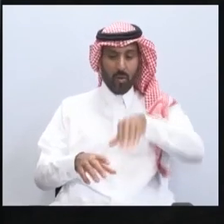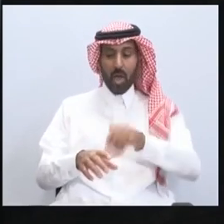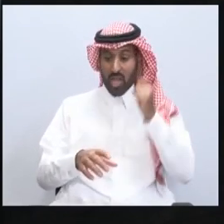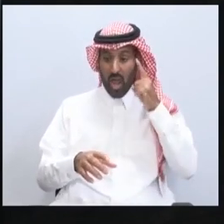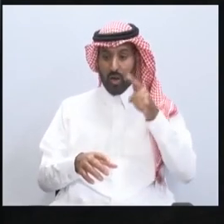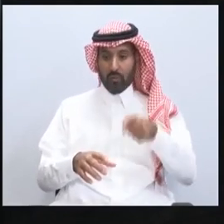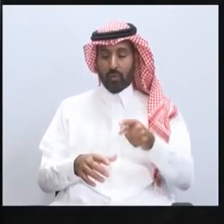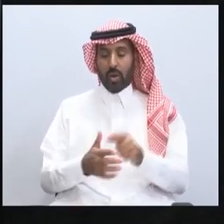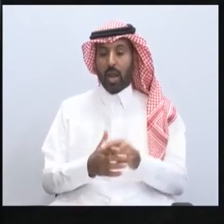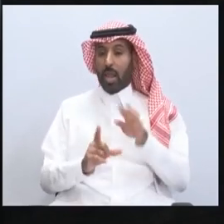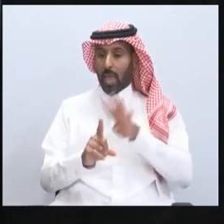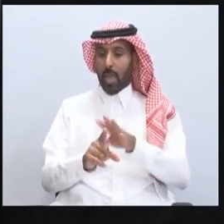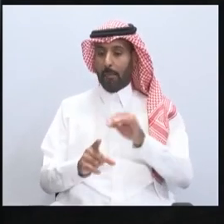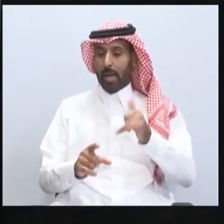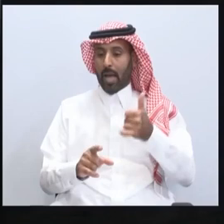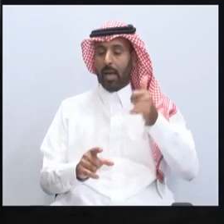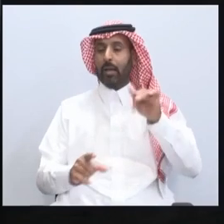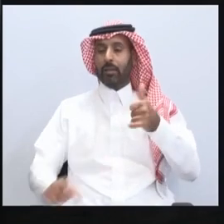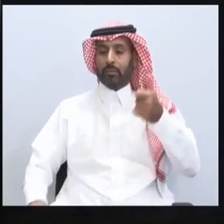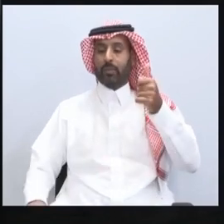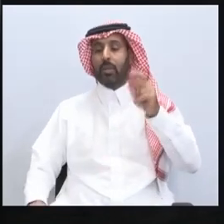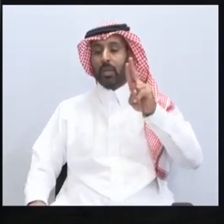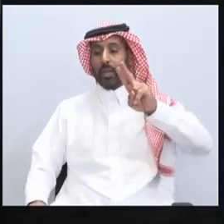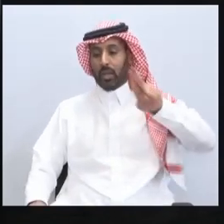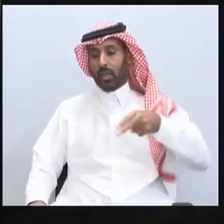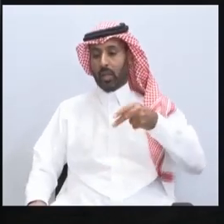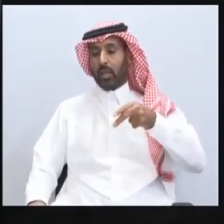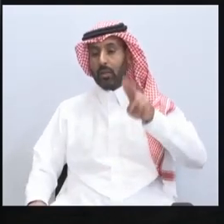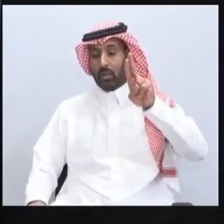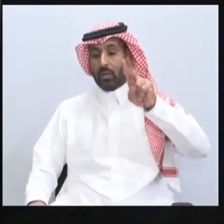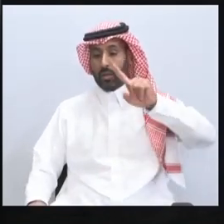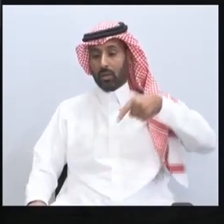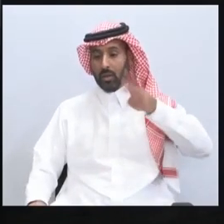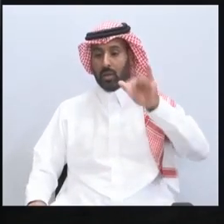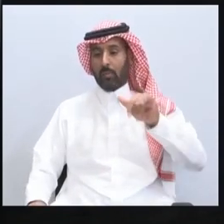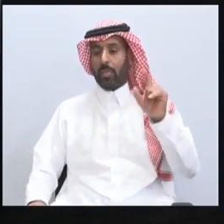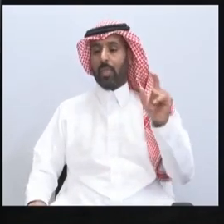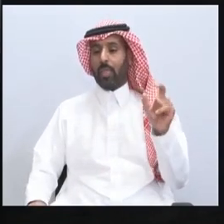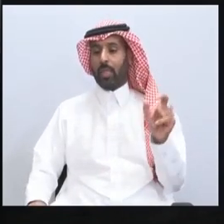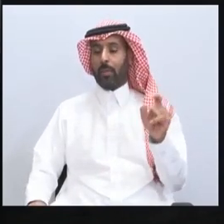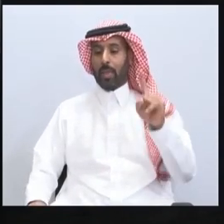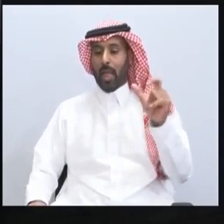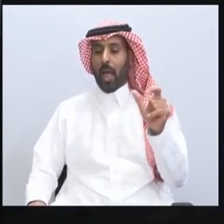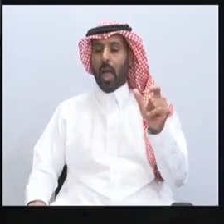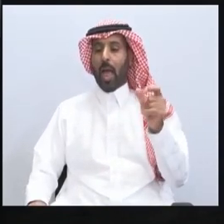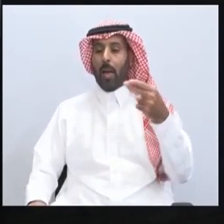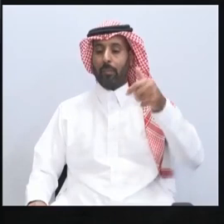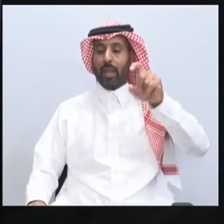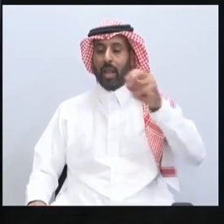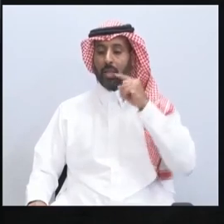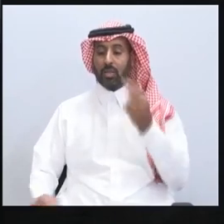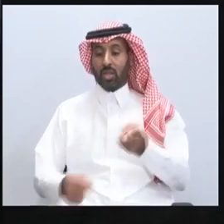عرفوه عن الامام تركي بن عبد الله لانهم يعون ان الامام تركي بن عبد الله سوف